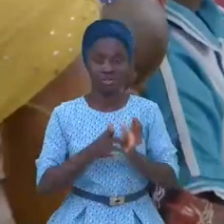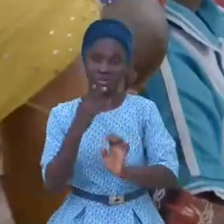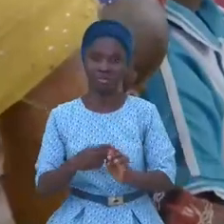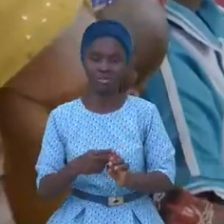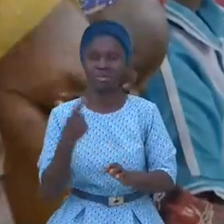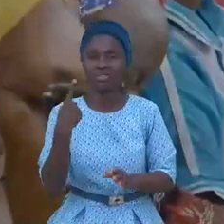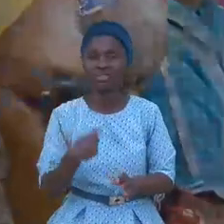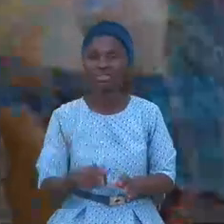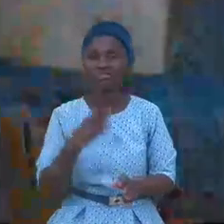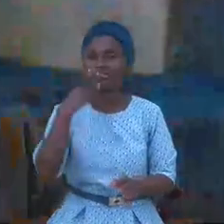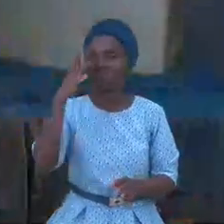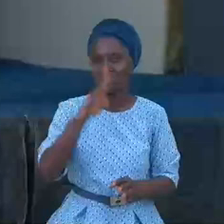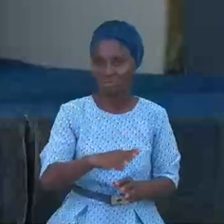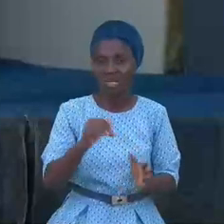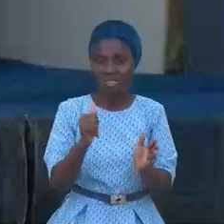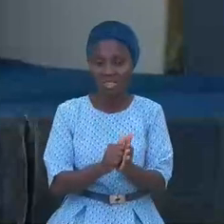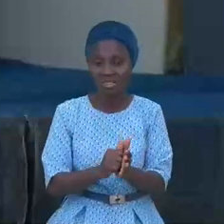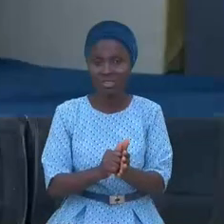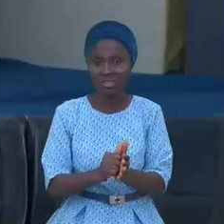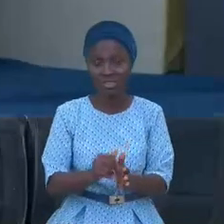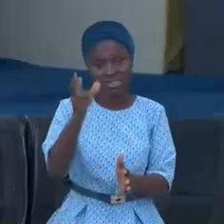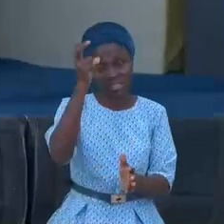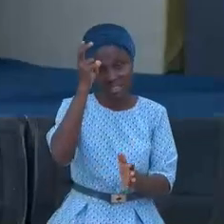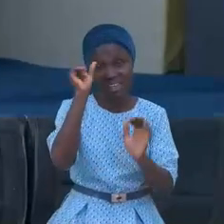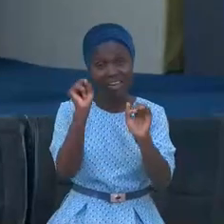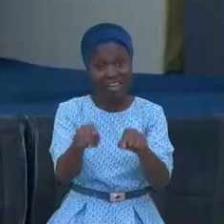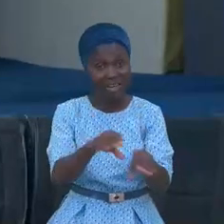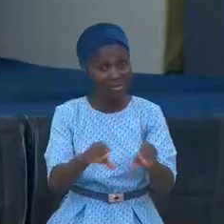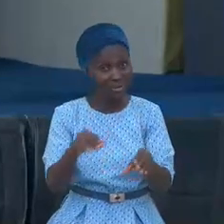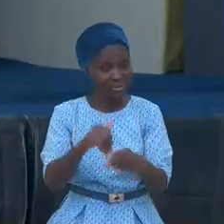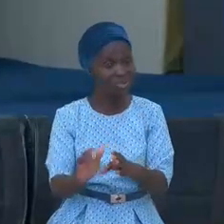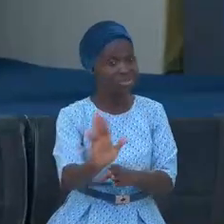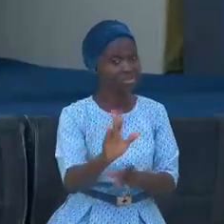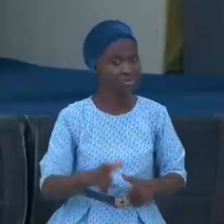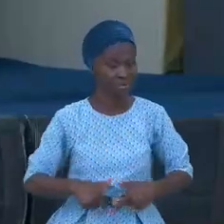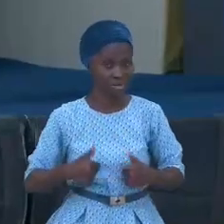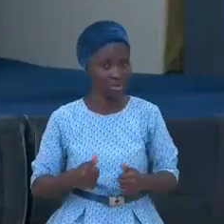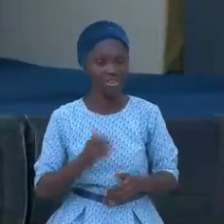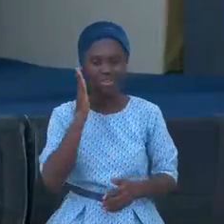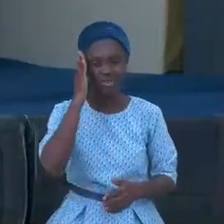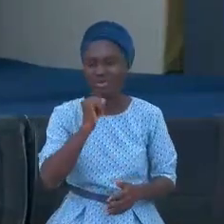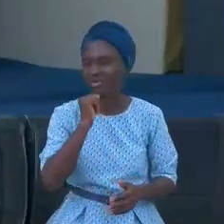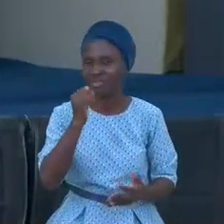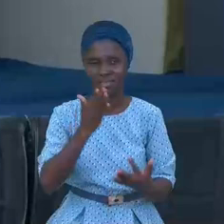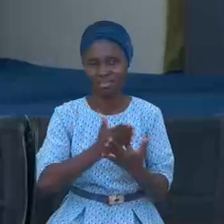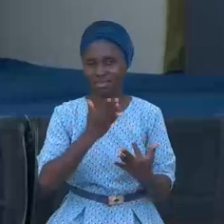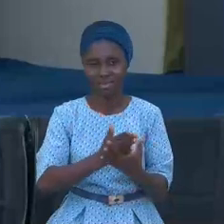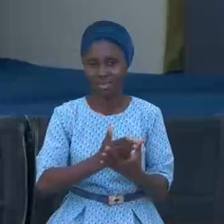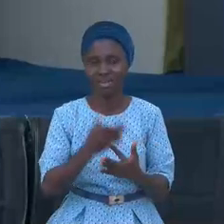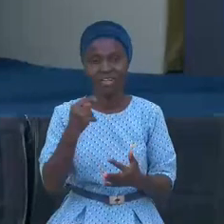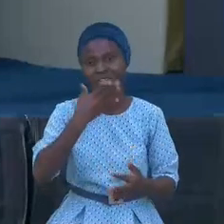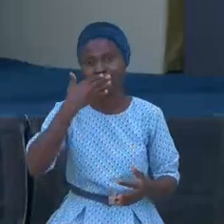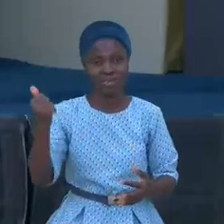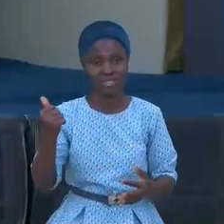Le pire que Satan a pu faire dans ta vie ne pourra pas empêcher le